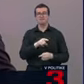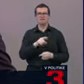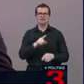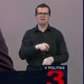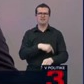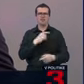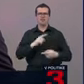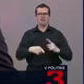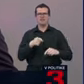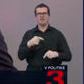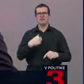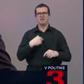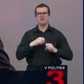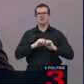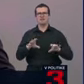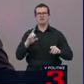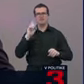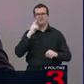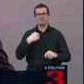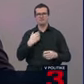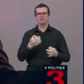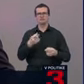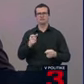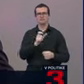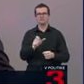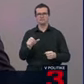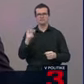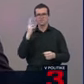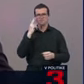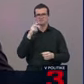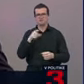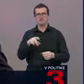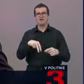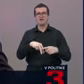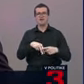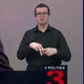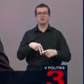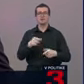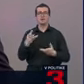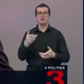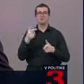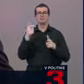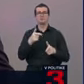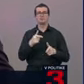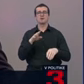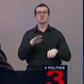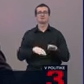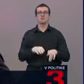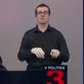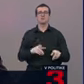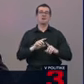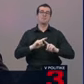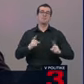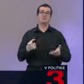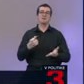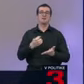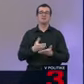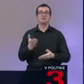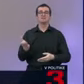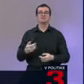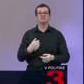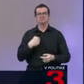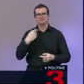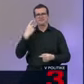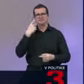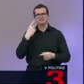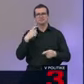politike NATO a ja v médiách, aby sme vedeli, čo tieto slova znamenajú. Anna Andrejuvová, Olano a podpora Zuzany Čaputovej alebo iného kandidáta? Myslím